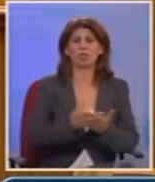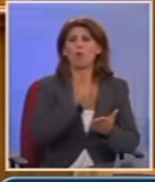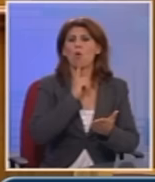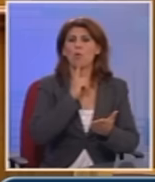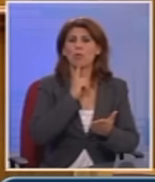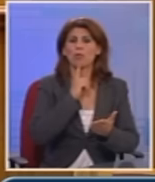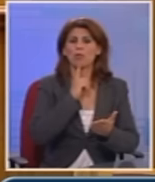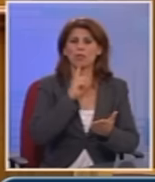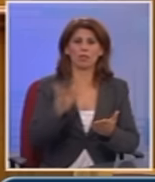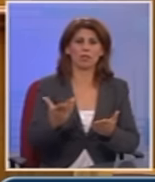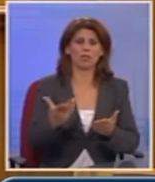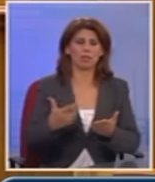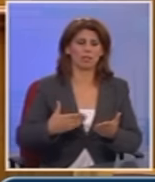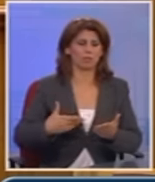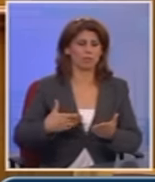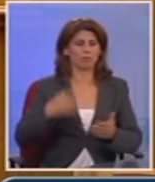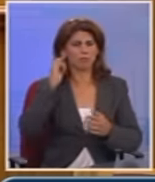οι καλωδιωμένοι τουρίστες.